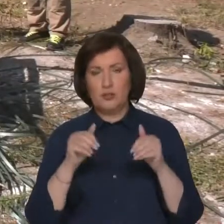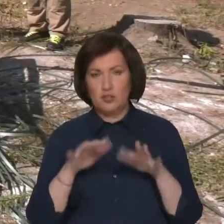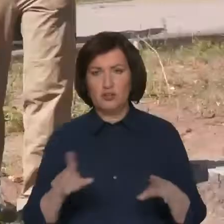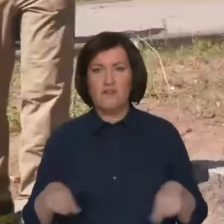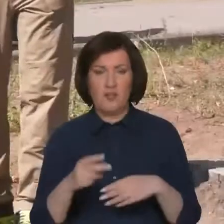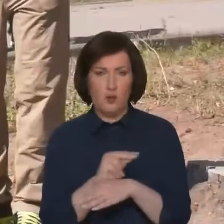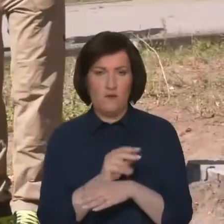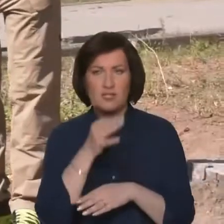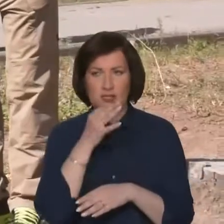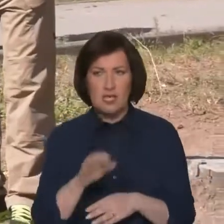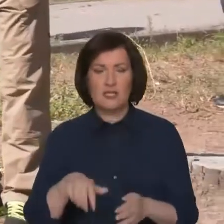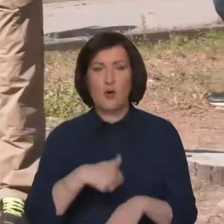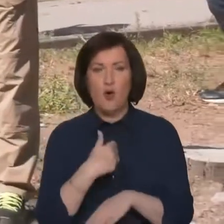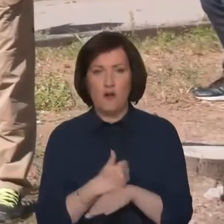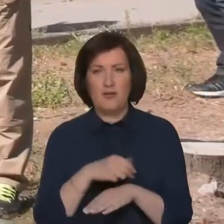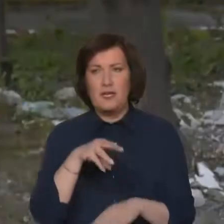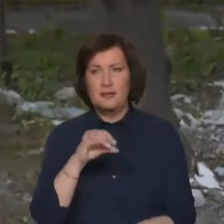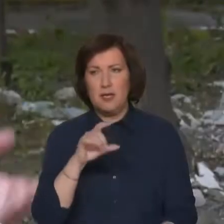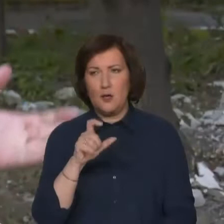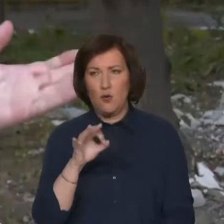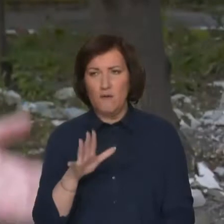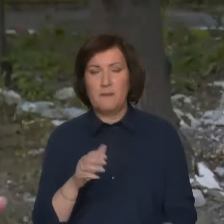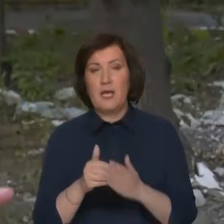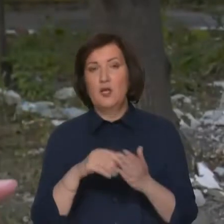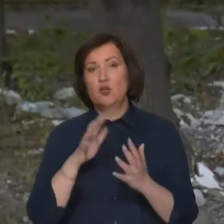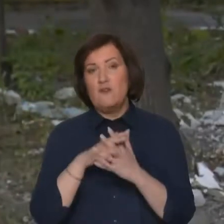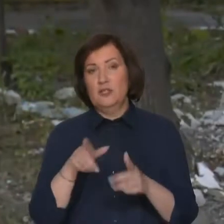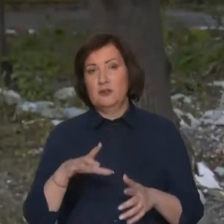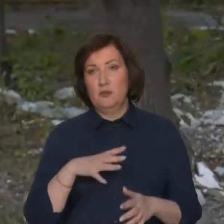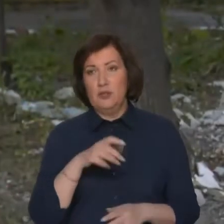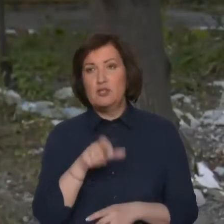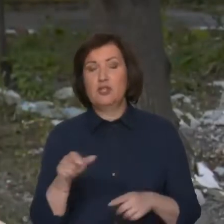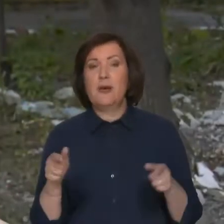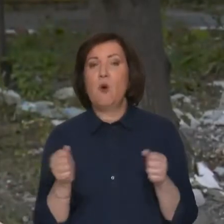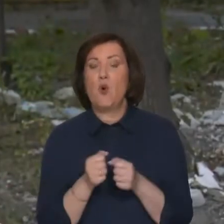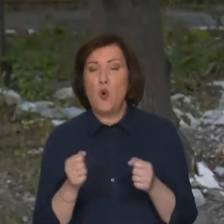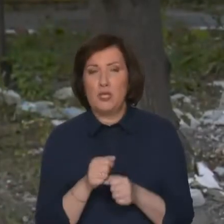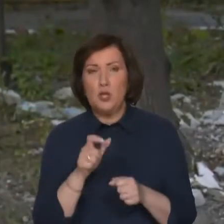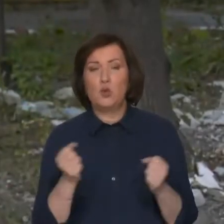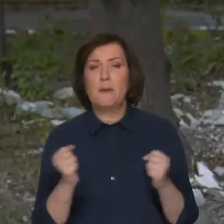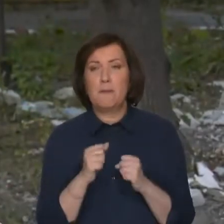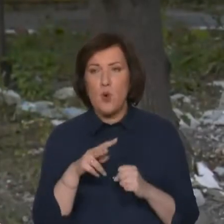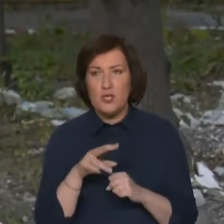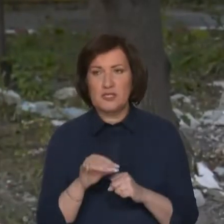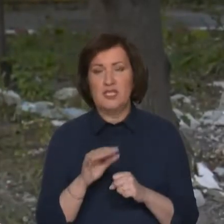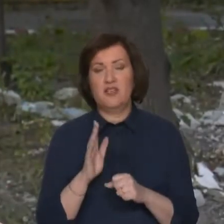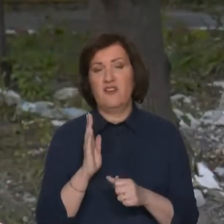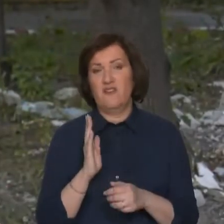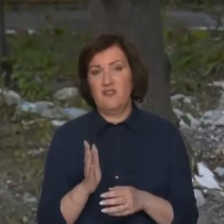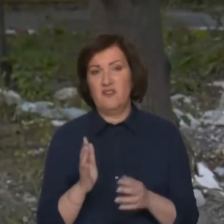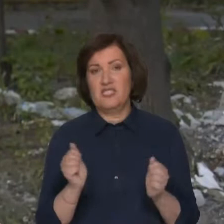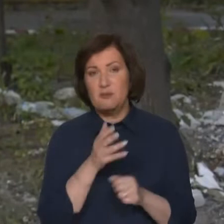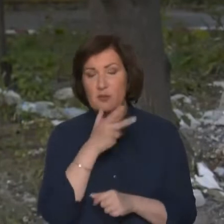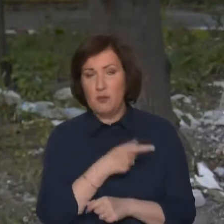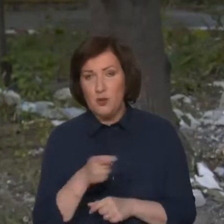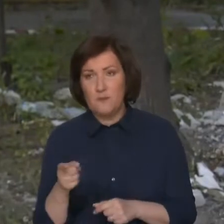вирішили відновити, сказав міський голова Ігор Терехов. До війни тут було жильцям холодно, і люди мерзли в